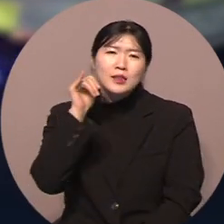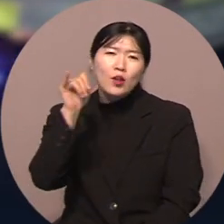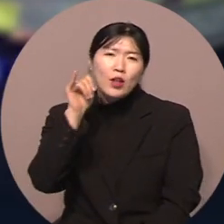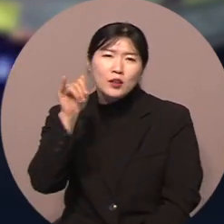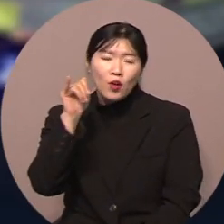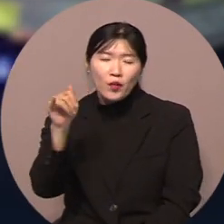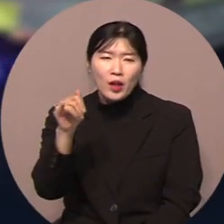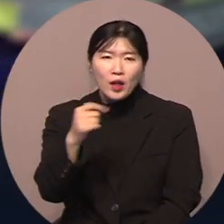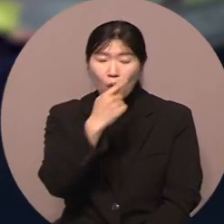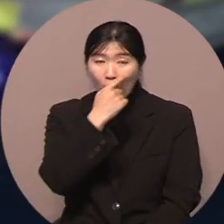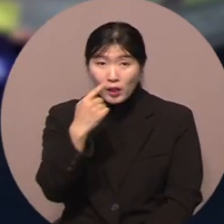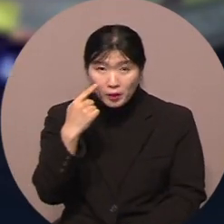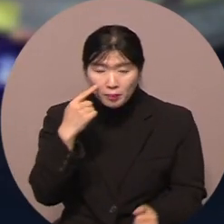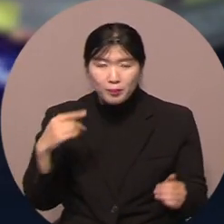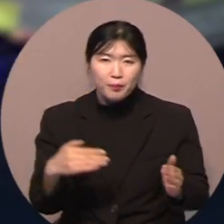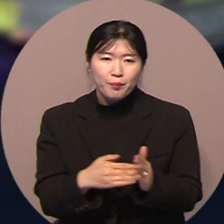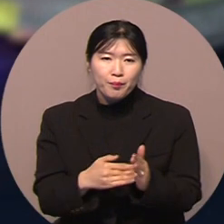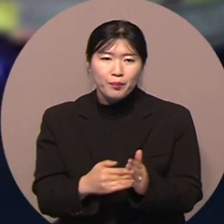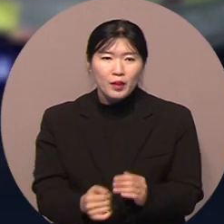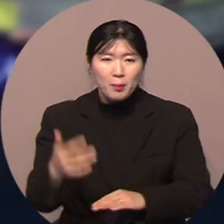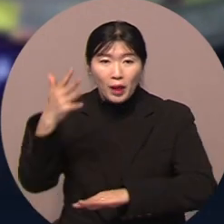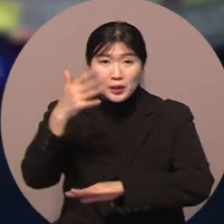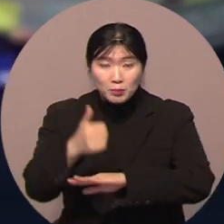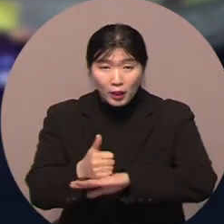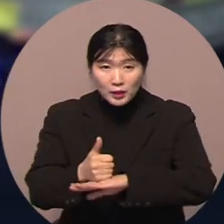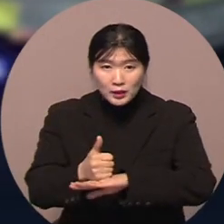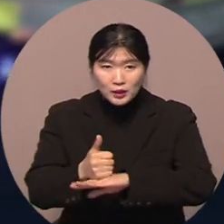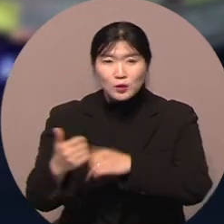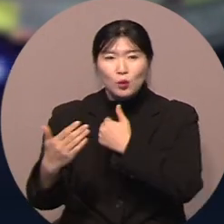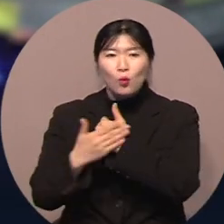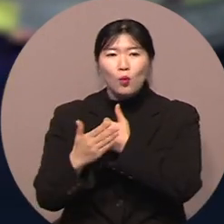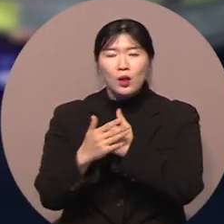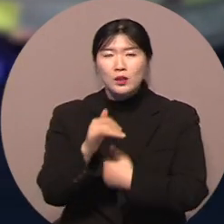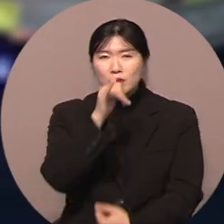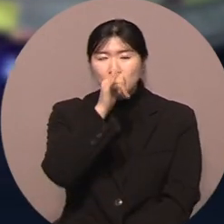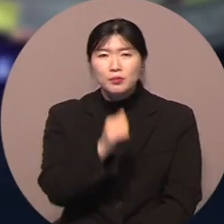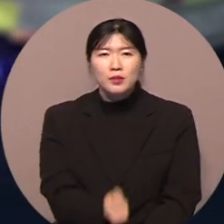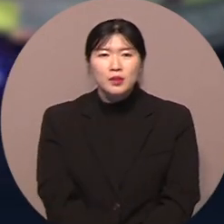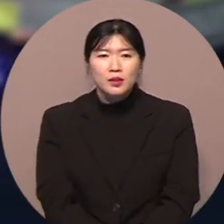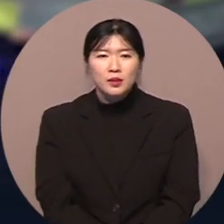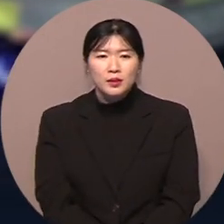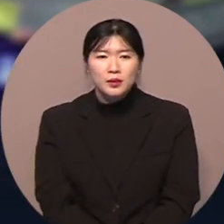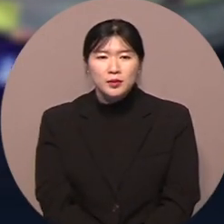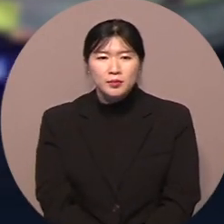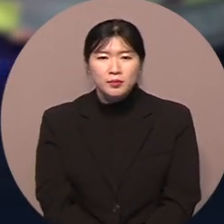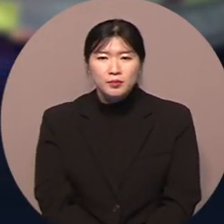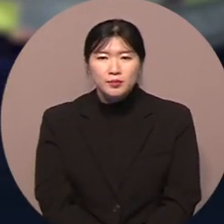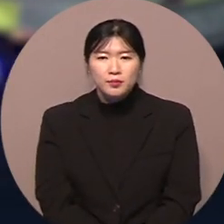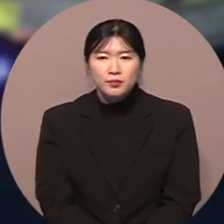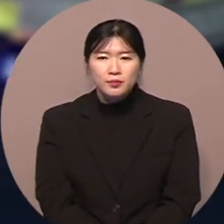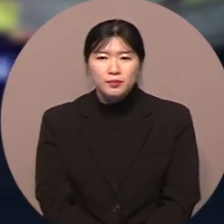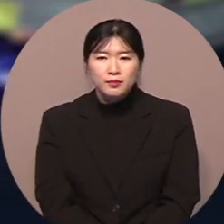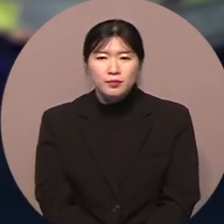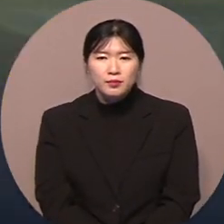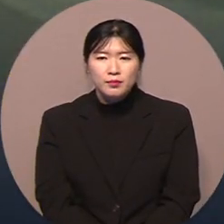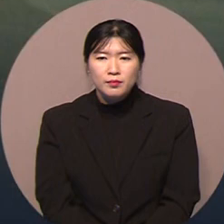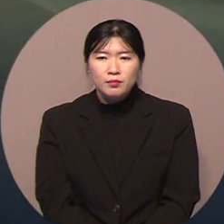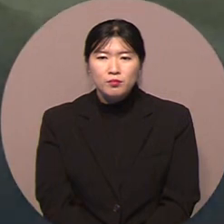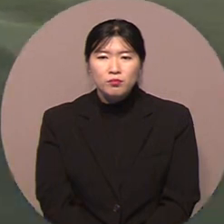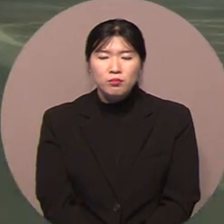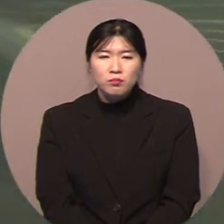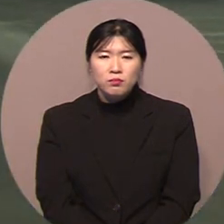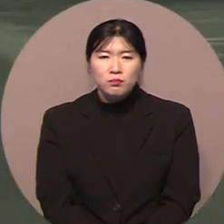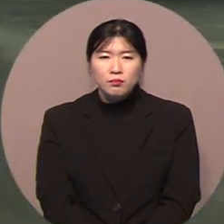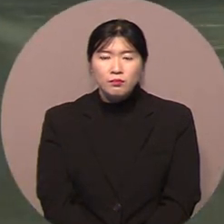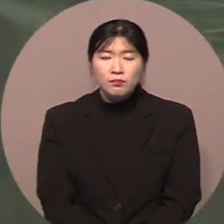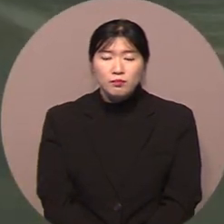지실의 위치를 알려주고 마지막까지 추적하는 현장까지 쫓아와서 그 용의자 제압하는데 도움을 주었습니다